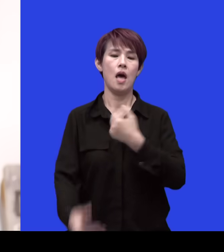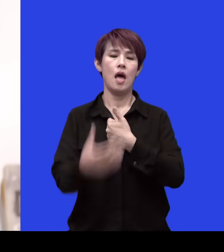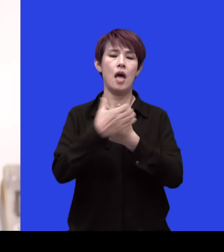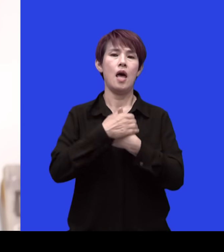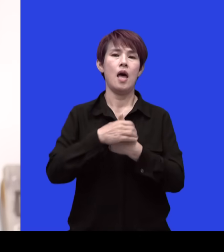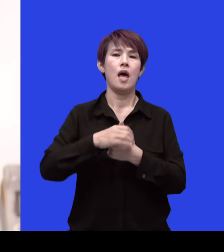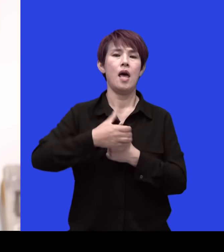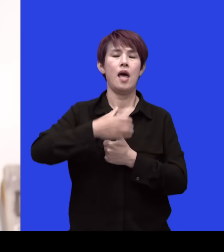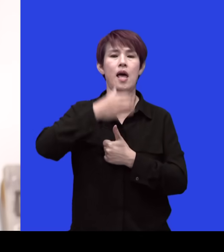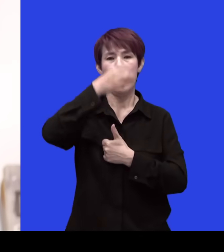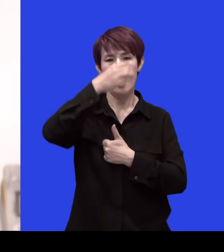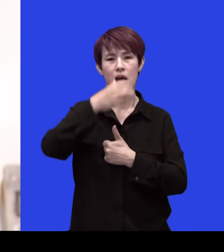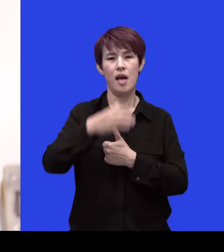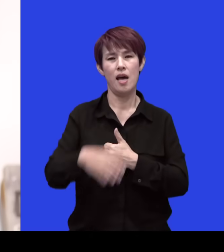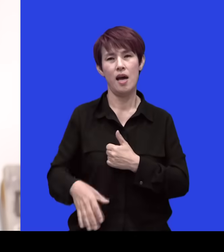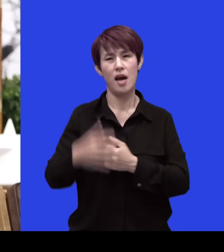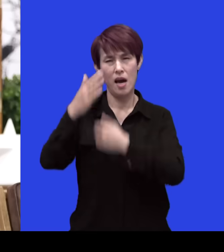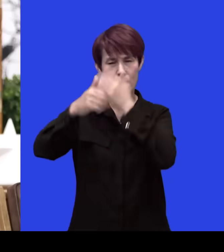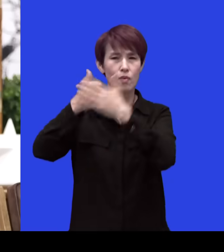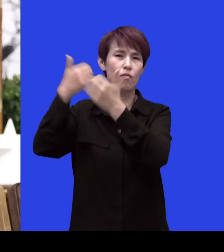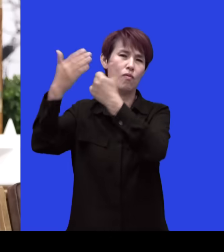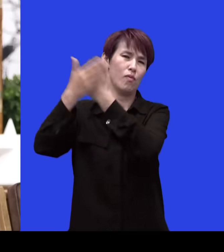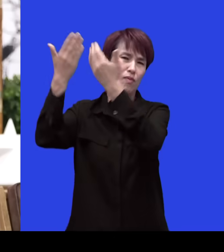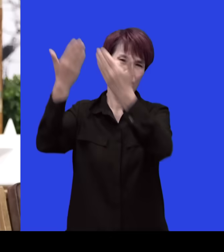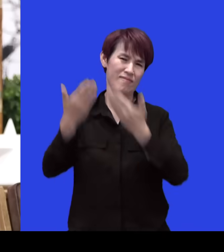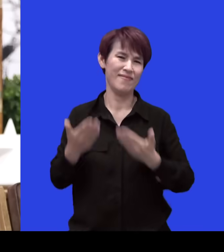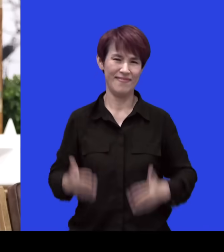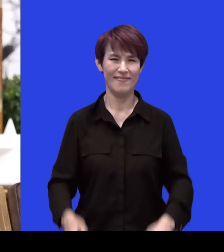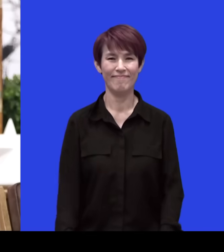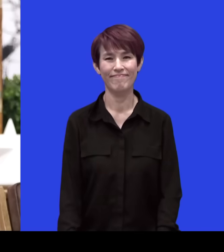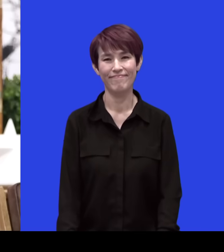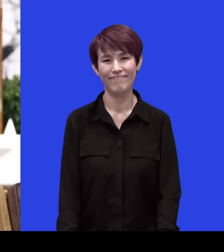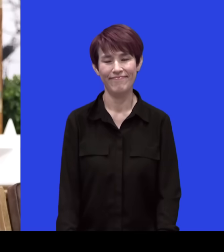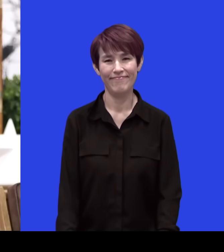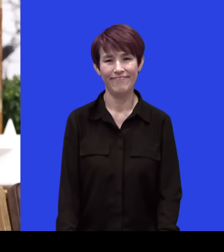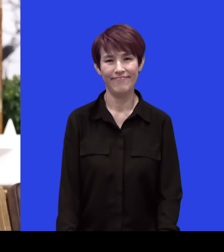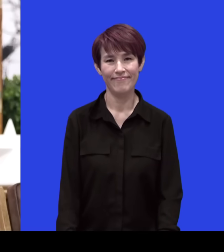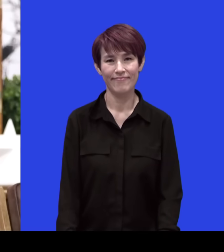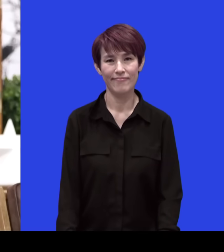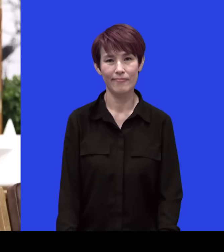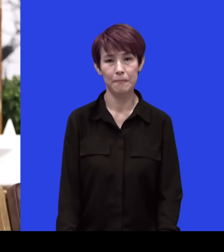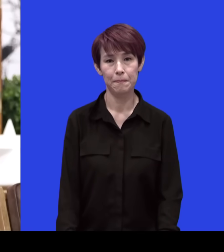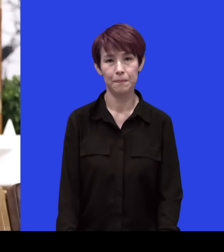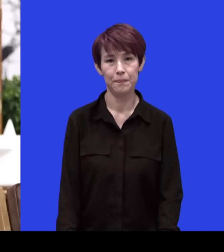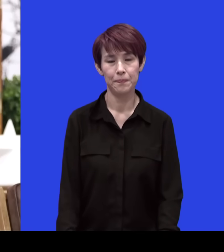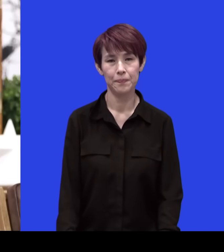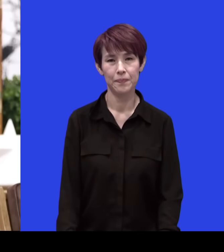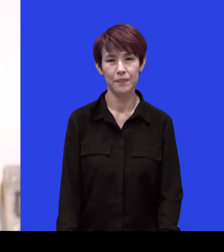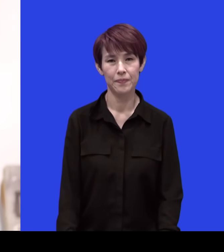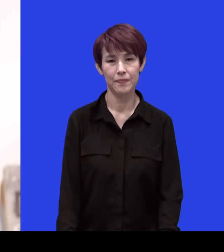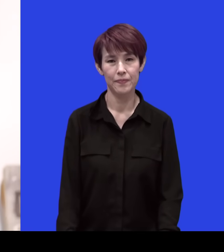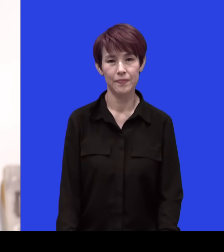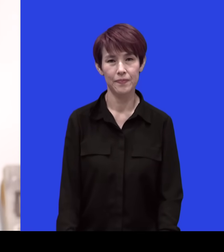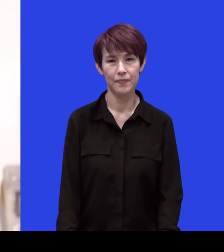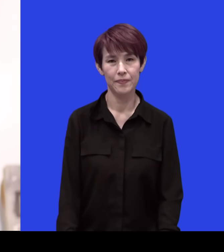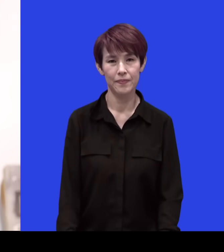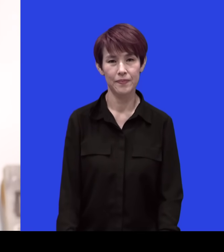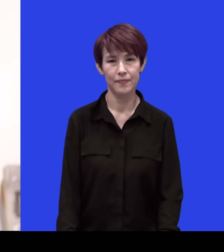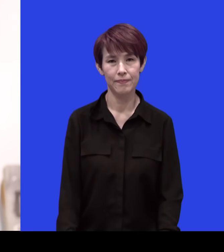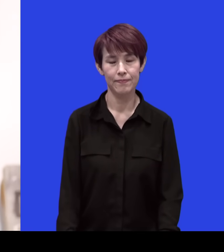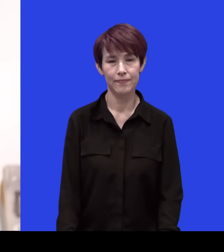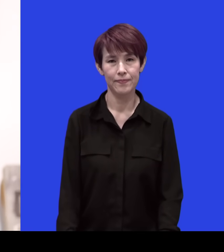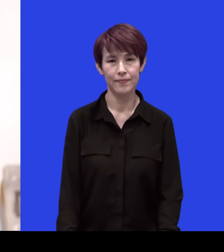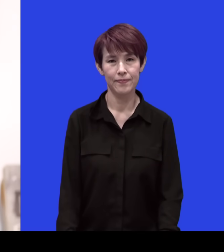네. 그 1인 3역을 하나님 해주게 해주셨어요. 예. 놀랍게 역사했어요. 그리고 그때 우리